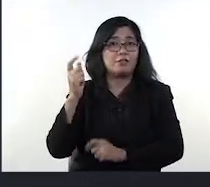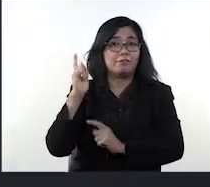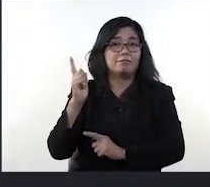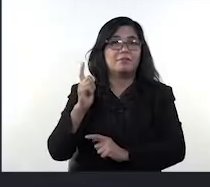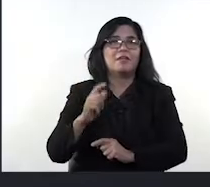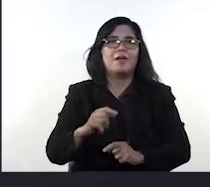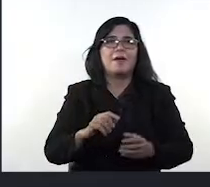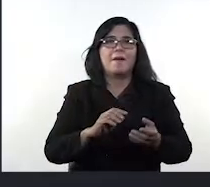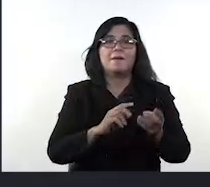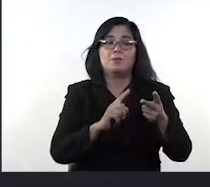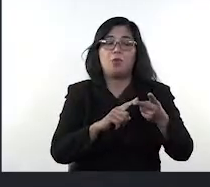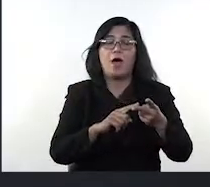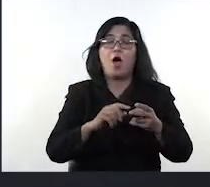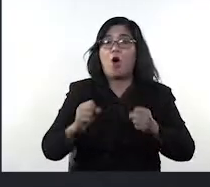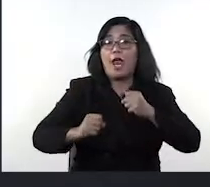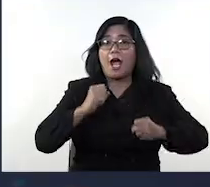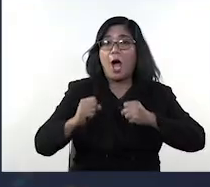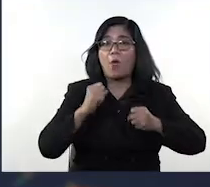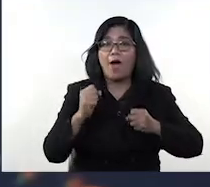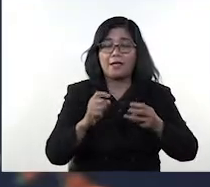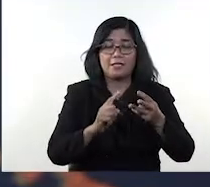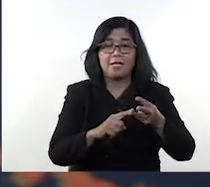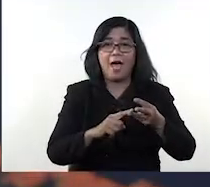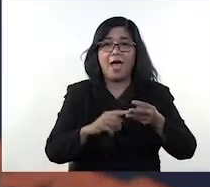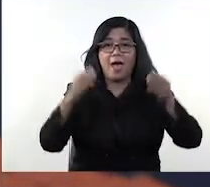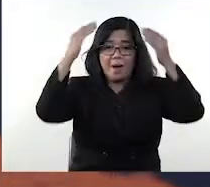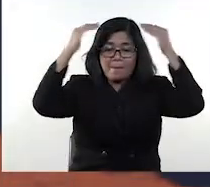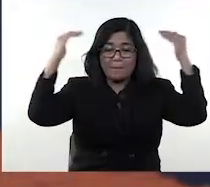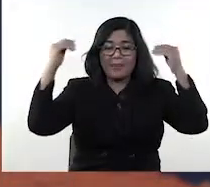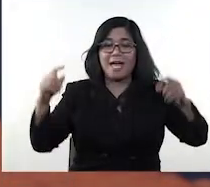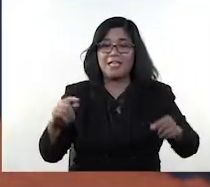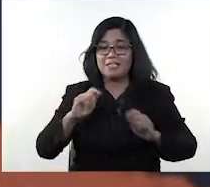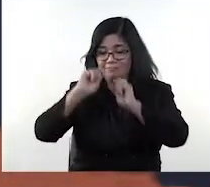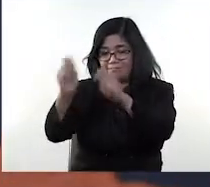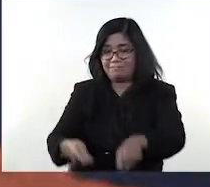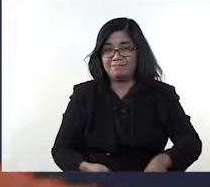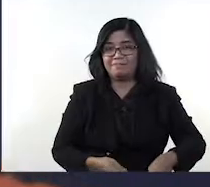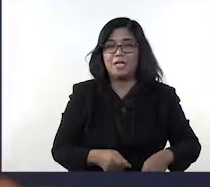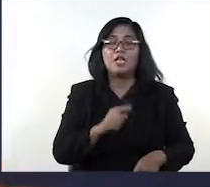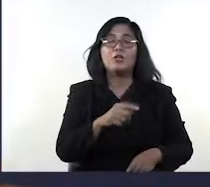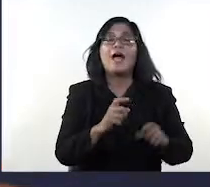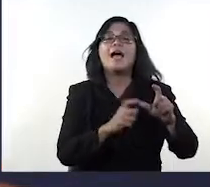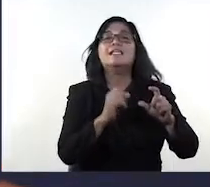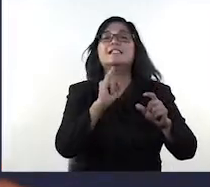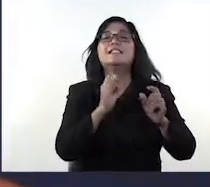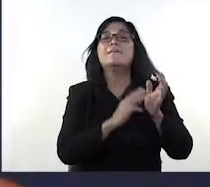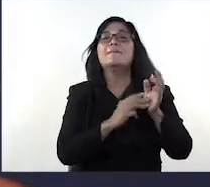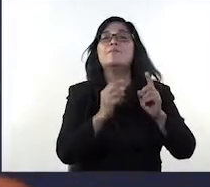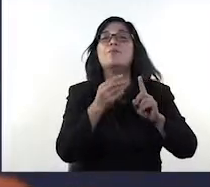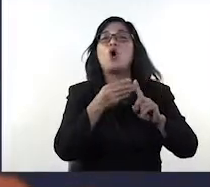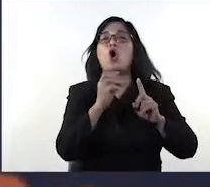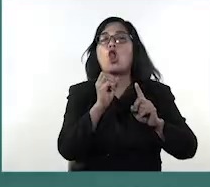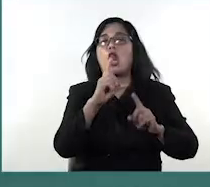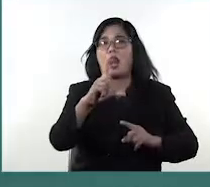Hai menjadi olahragawan Hai dan menjadi petani tapi ini hanya simple kami di kita lihat firman Tuhan ini